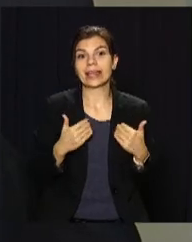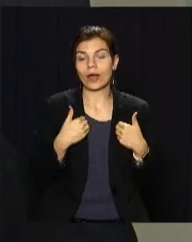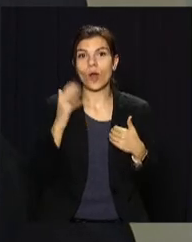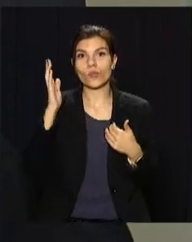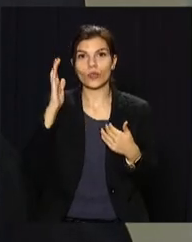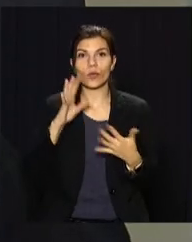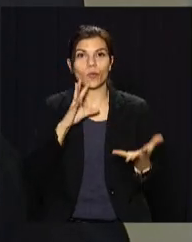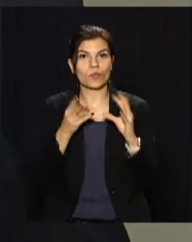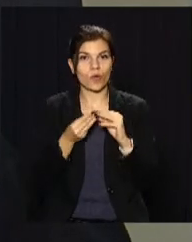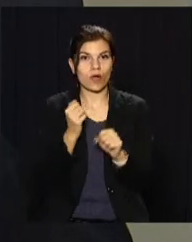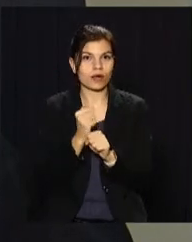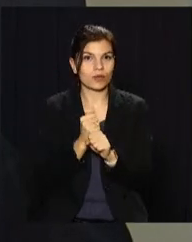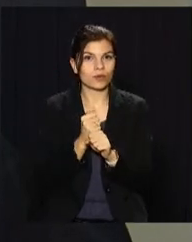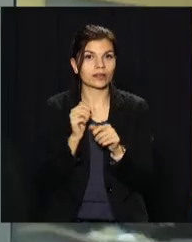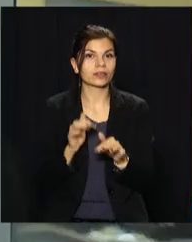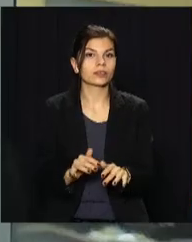подальшу плідну співпрацю.